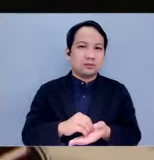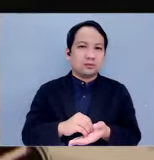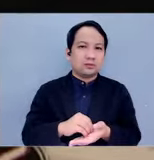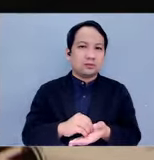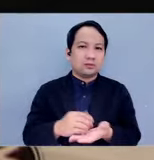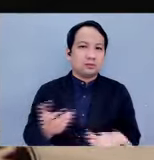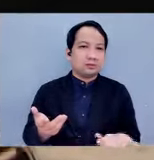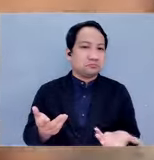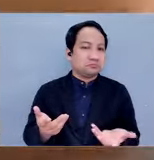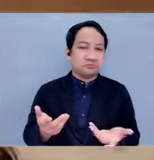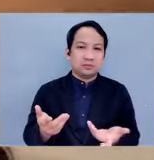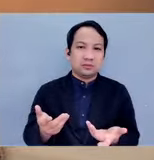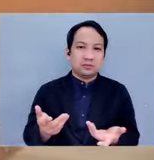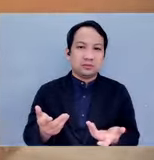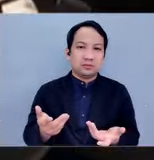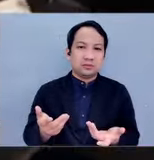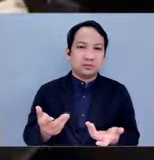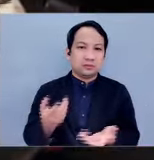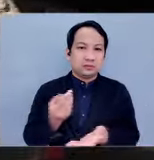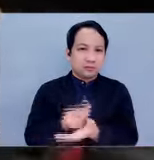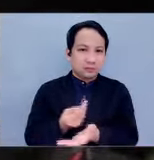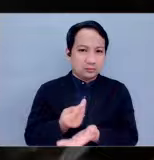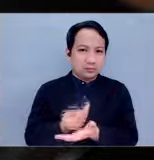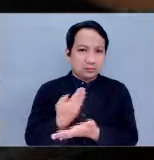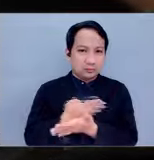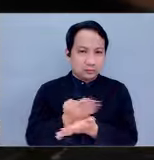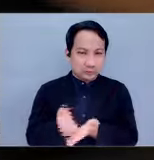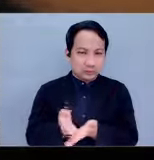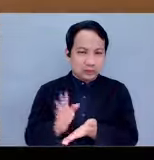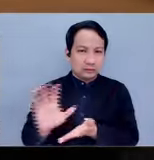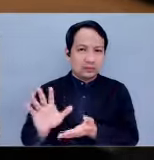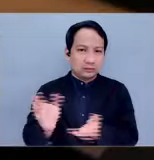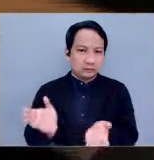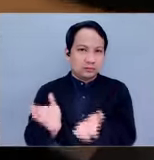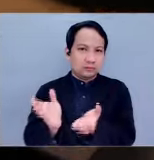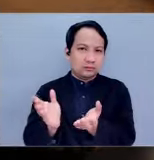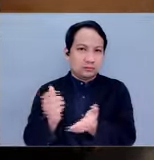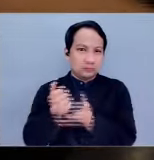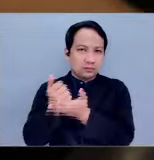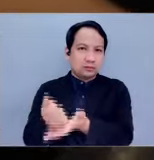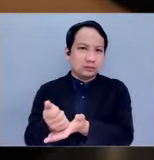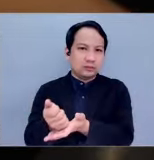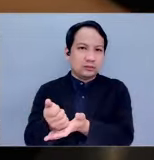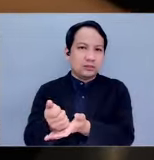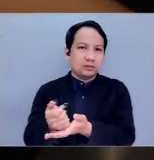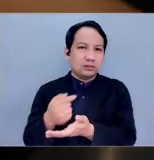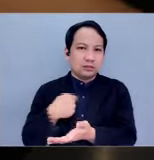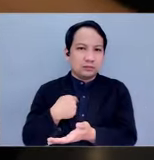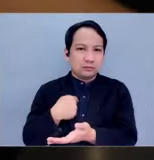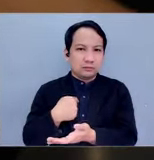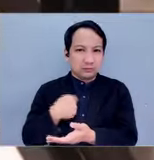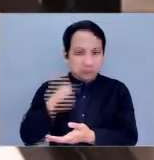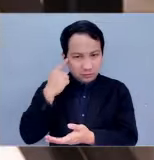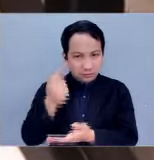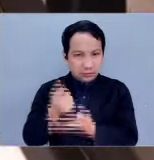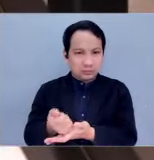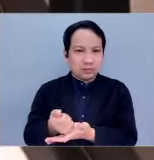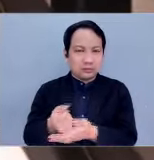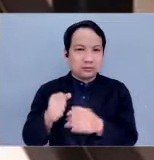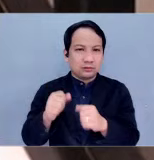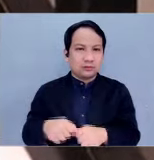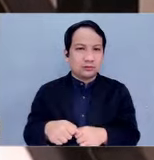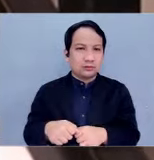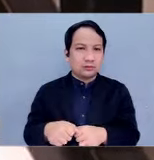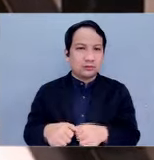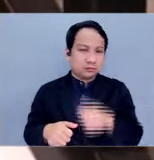na wala po sila sa budget ko, pupush ko pa rin po para makatulong po sa kanila, kahit pa paano. Sa parents ko din